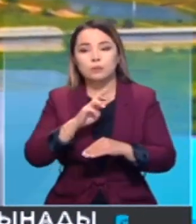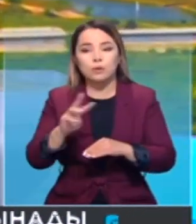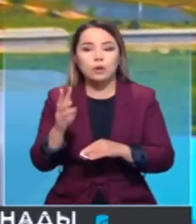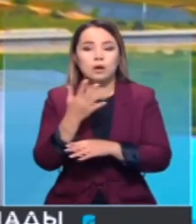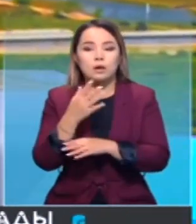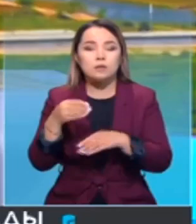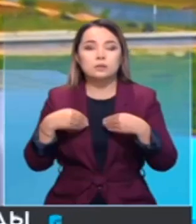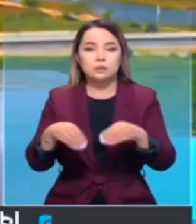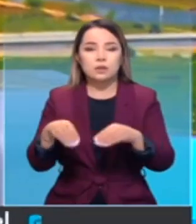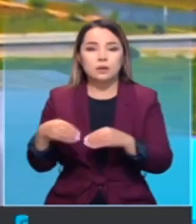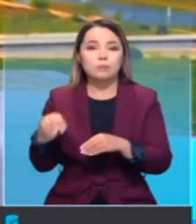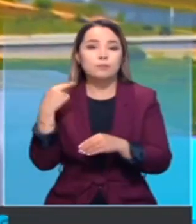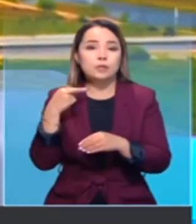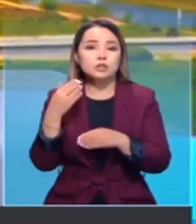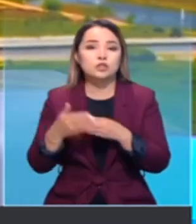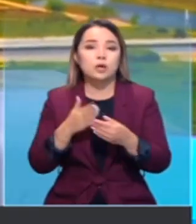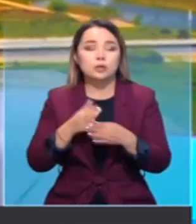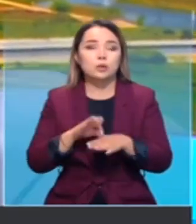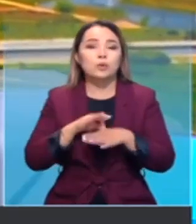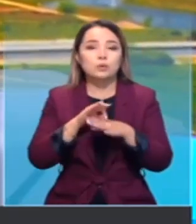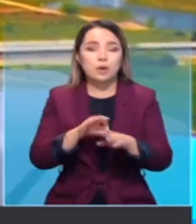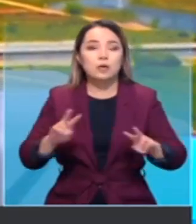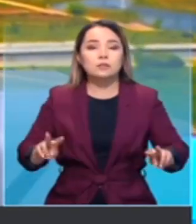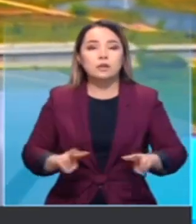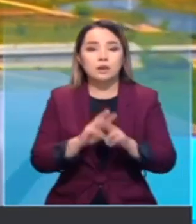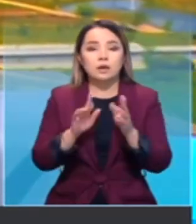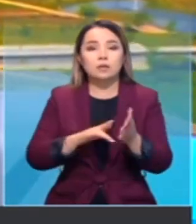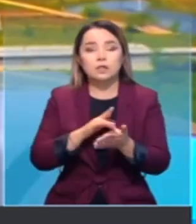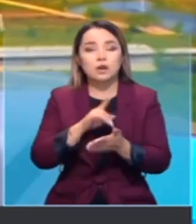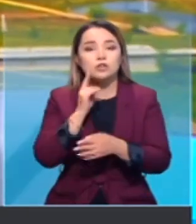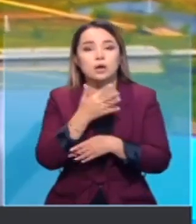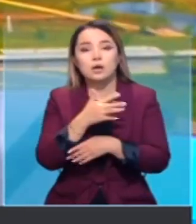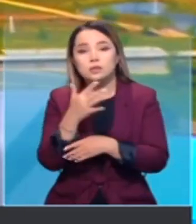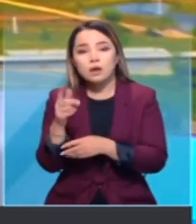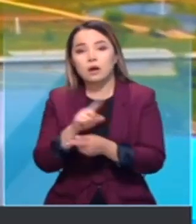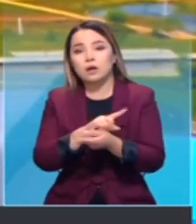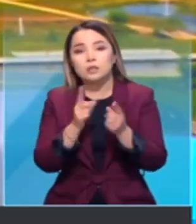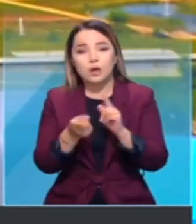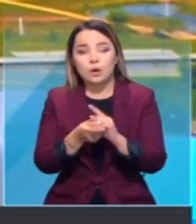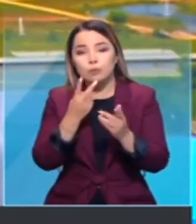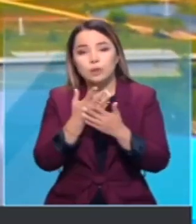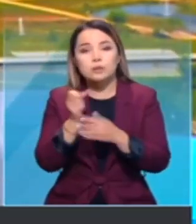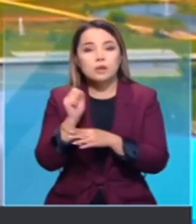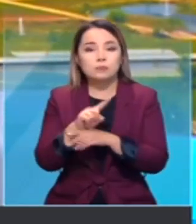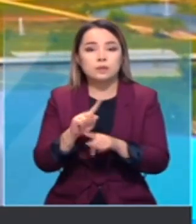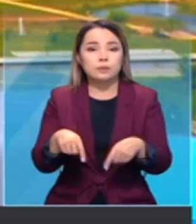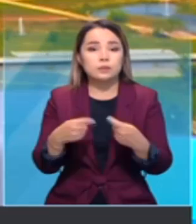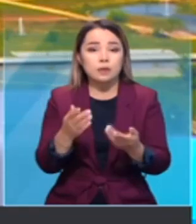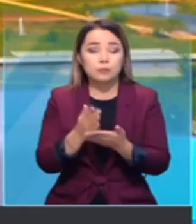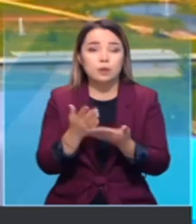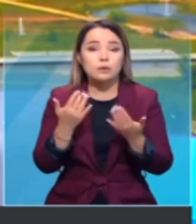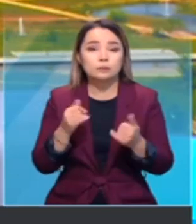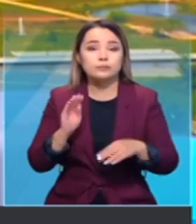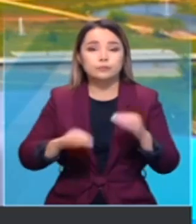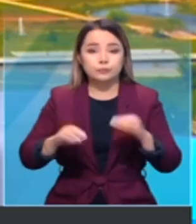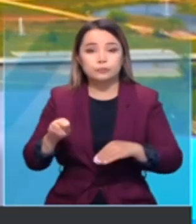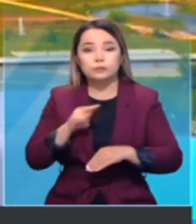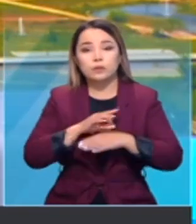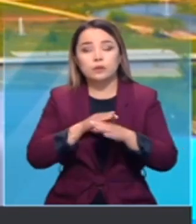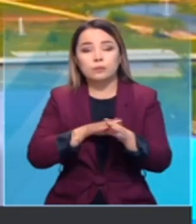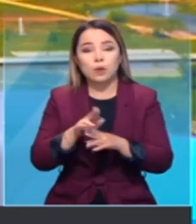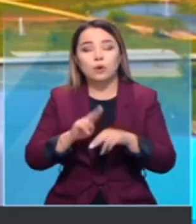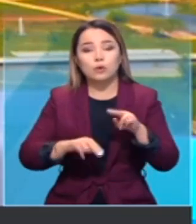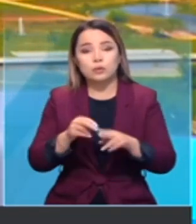ағаш егіледі. Президент таяуда өткен жиында елорданы жасыл желегі жайқалған қалаға айналдыру жөнінде тапсырма берген. Енді абаттандыру бойынша